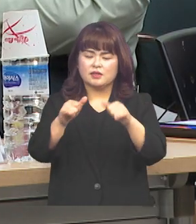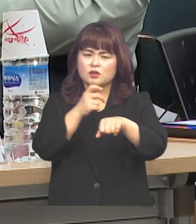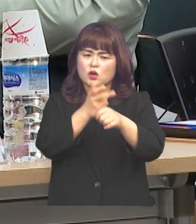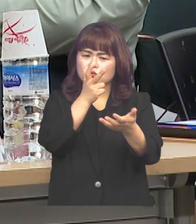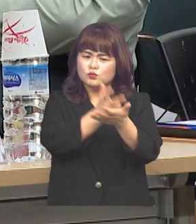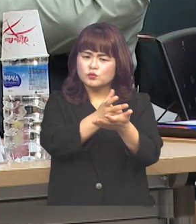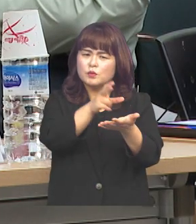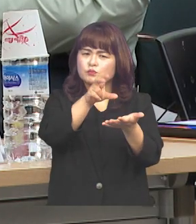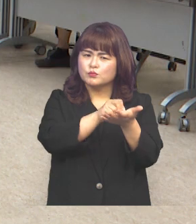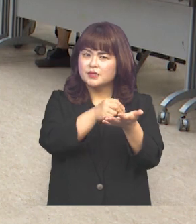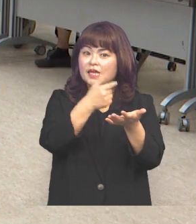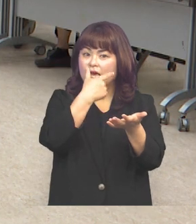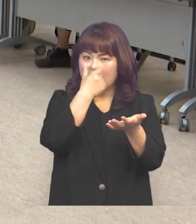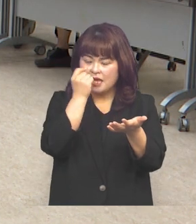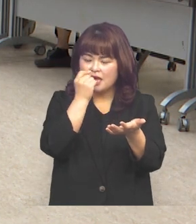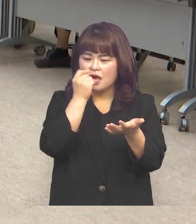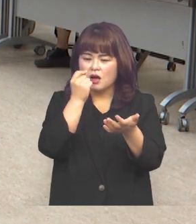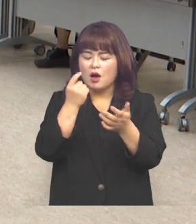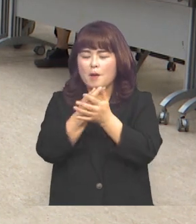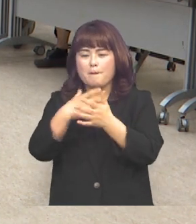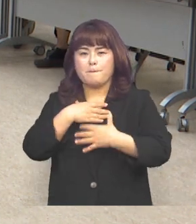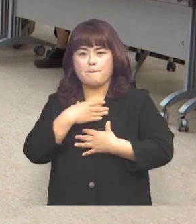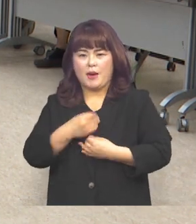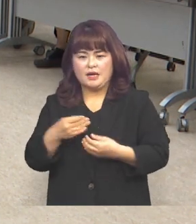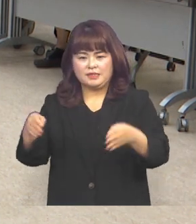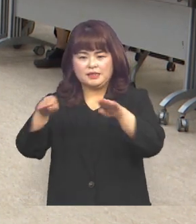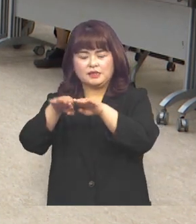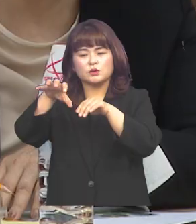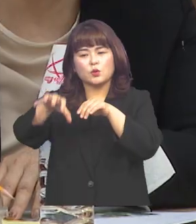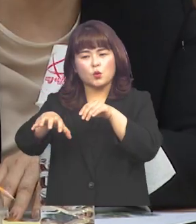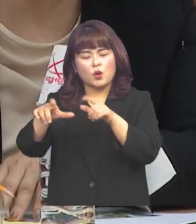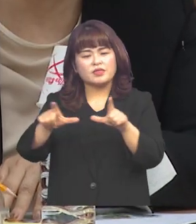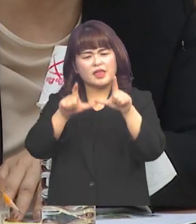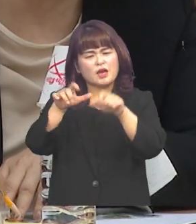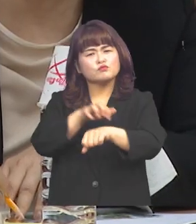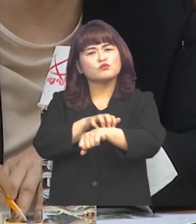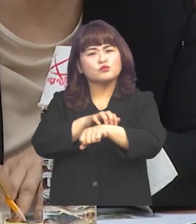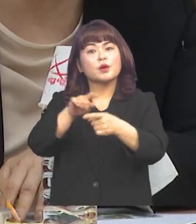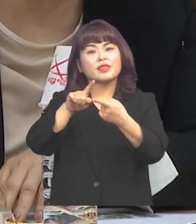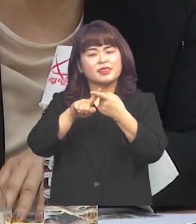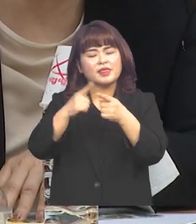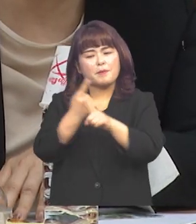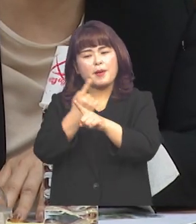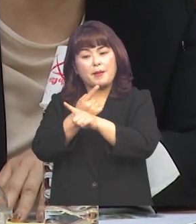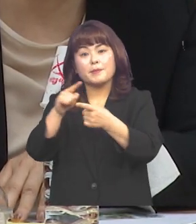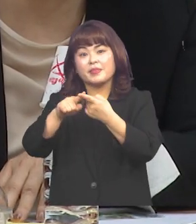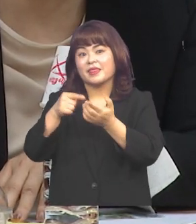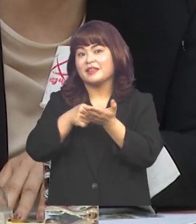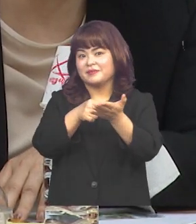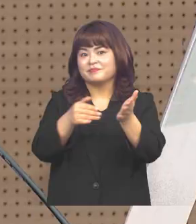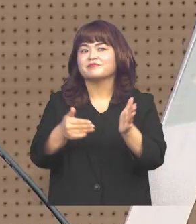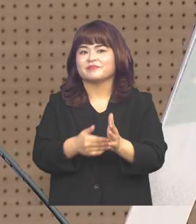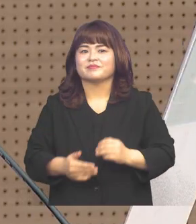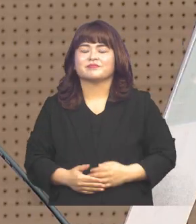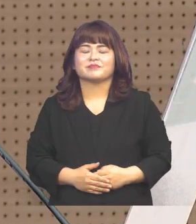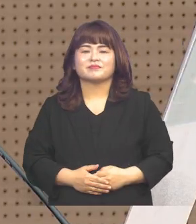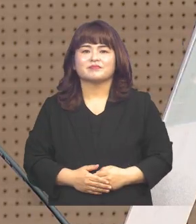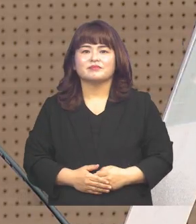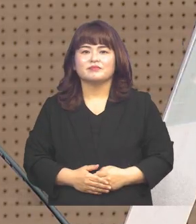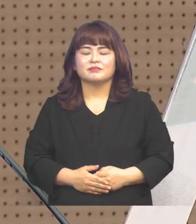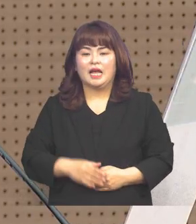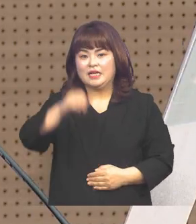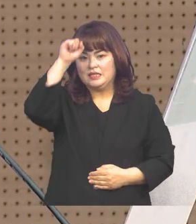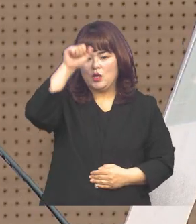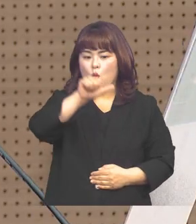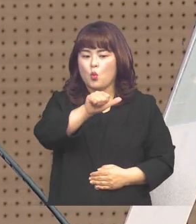주민들은 주차 공간 부족 해소, 편의시설 확충 등 주로 생활상의 불편에 대한 개선을 요청했습니다.